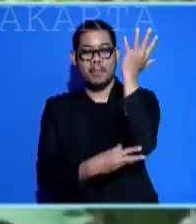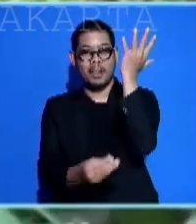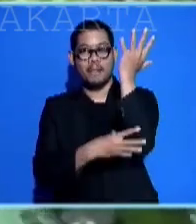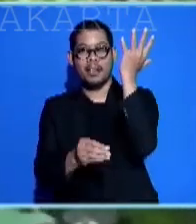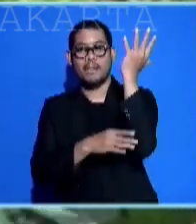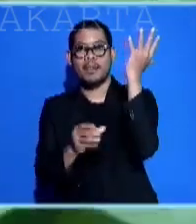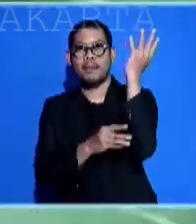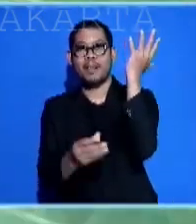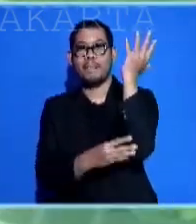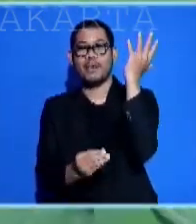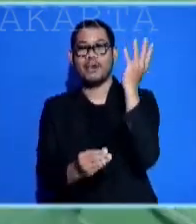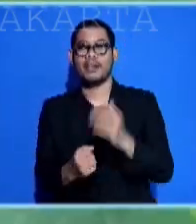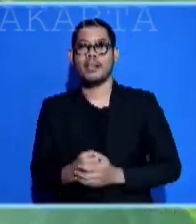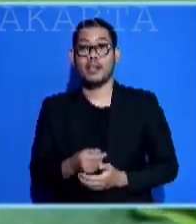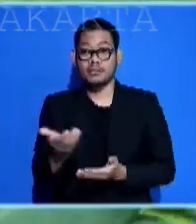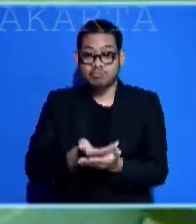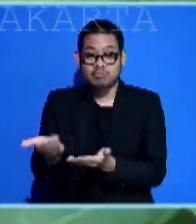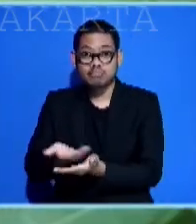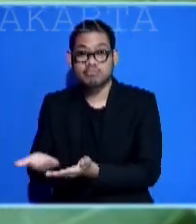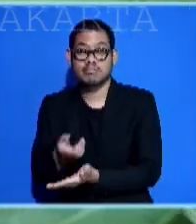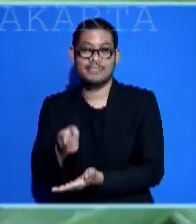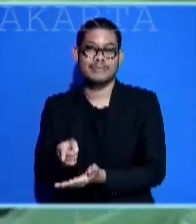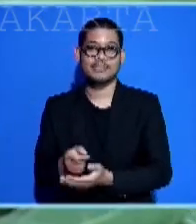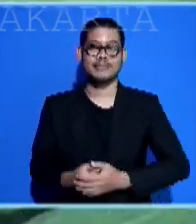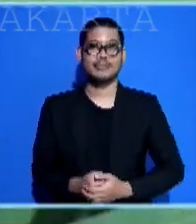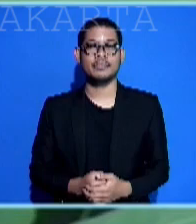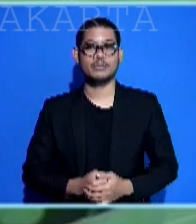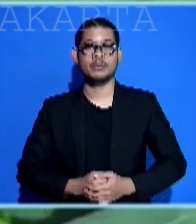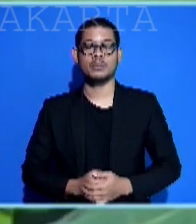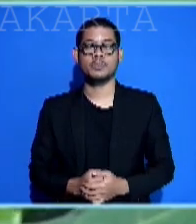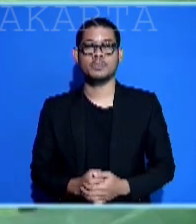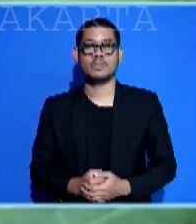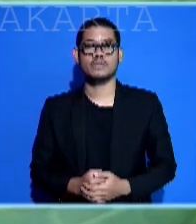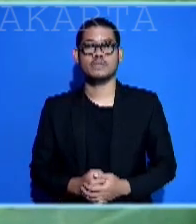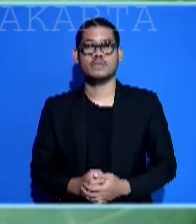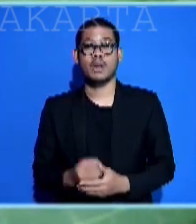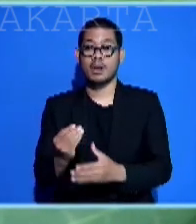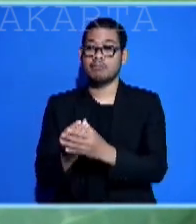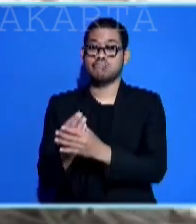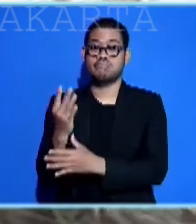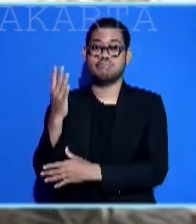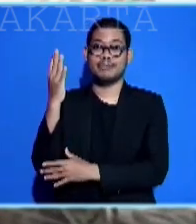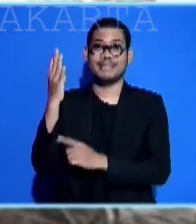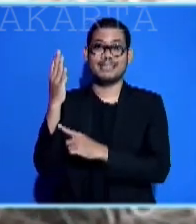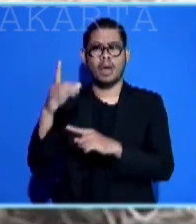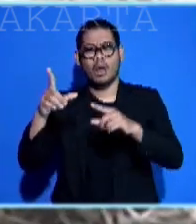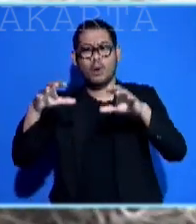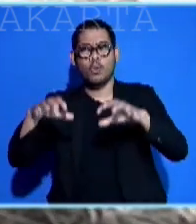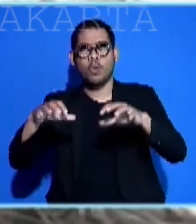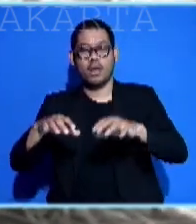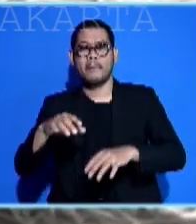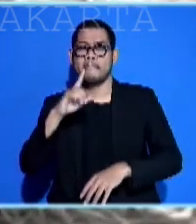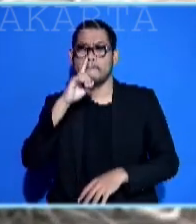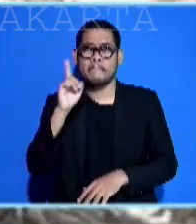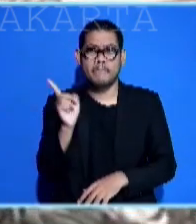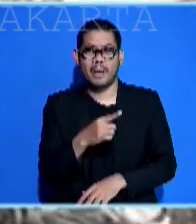kates Tans malhs Rendeng kados wekal tuun Langkung cepetoten Nam menjek kadang t